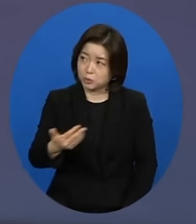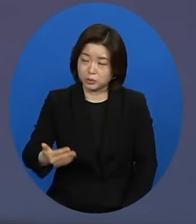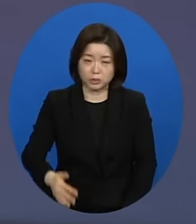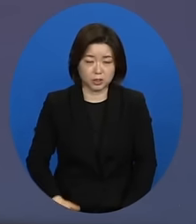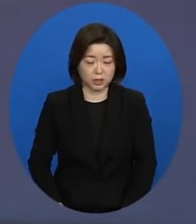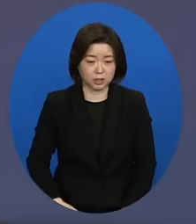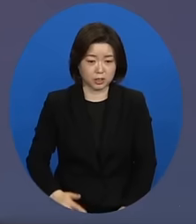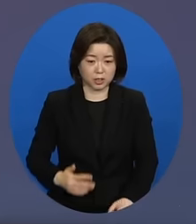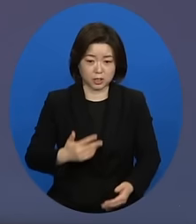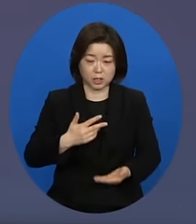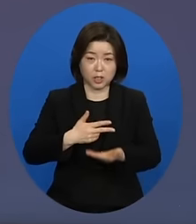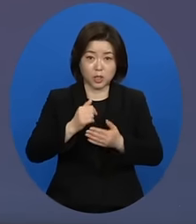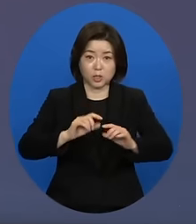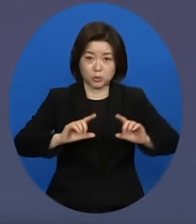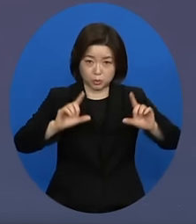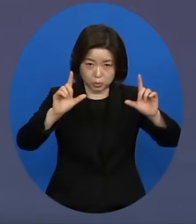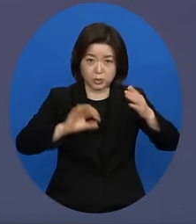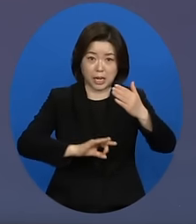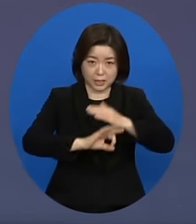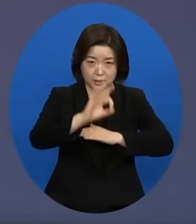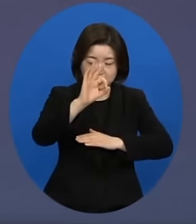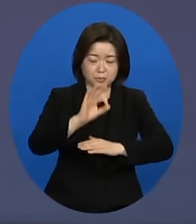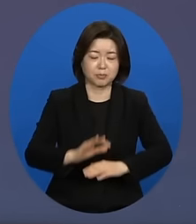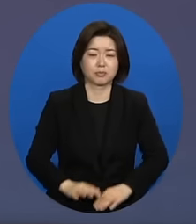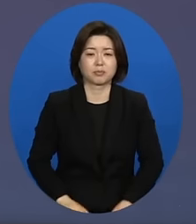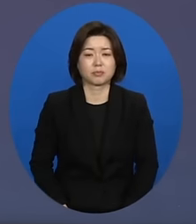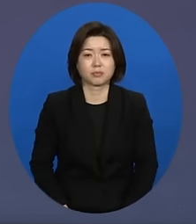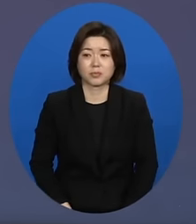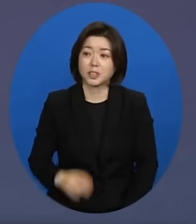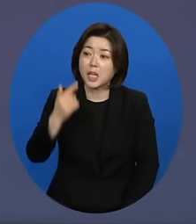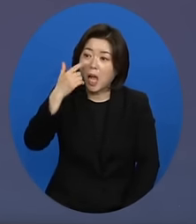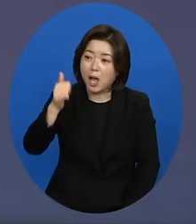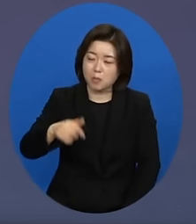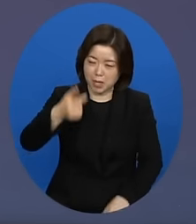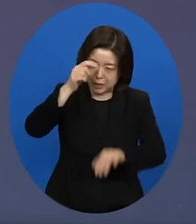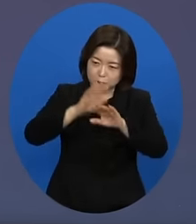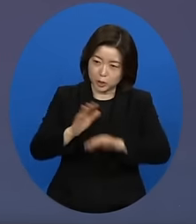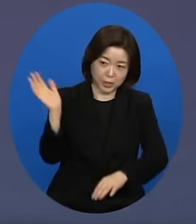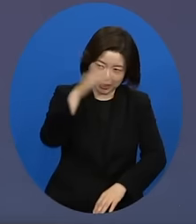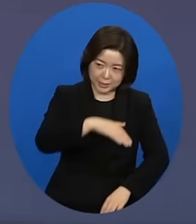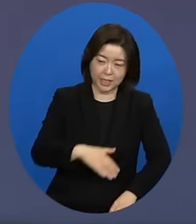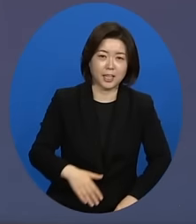주일인지도 모르죠. 주일날 아침에 아빠 예배당 가자.